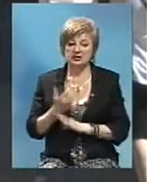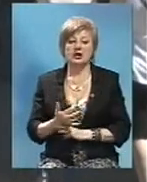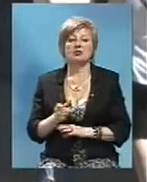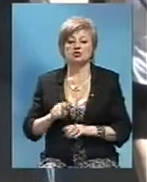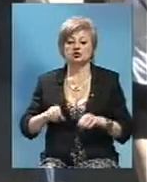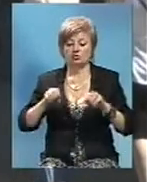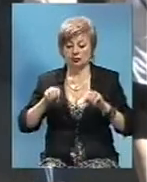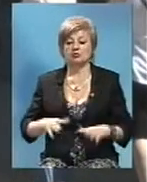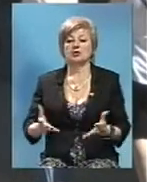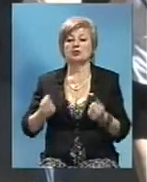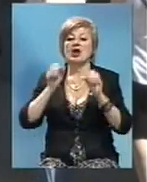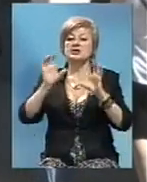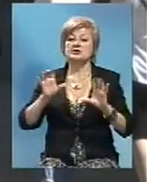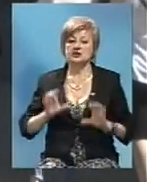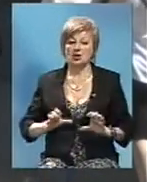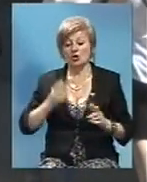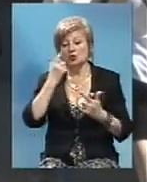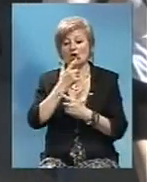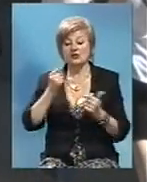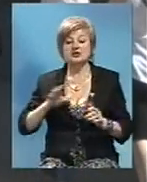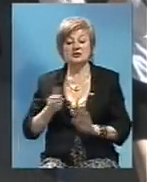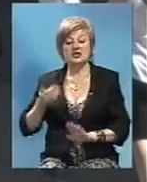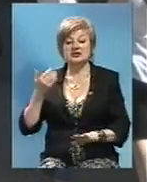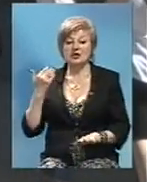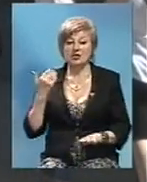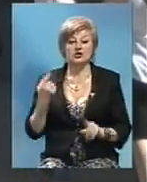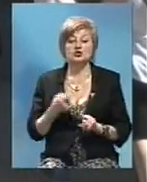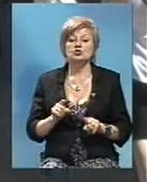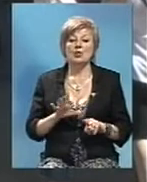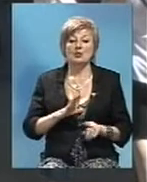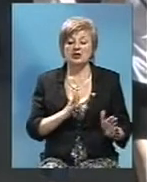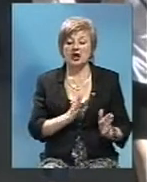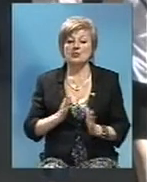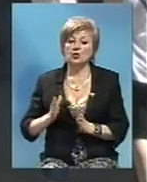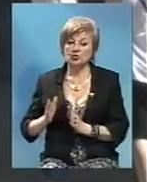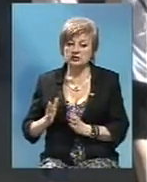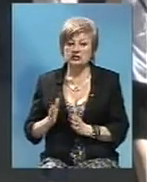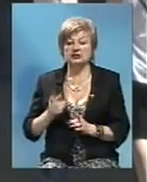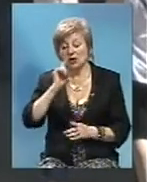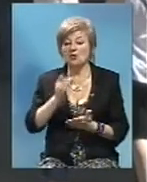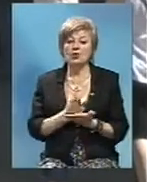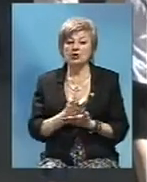приймалося законно, аби інформація була надана заздалегідь, аби була процедура регуляторної